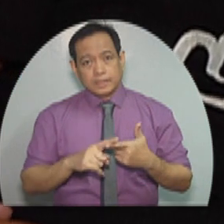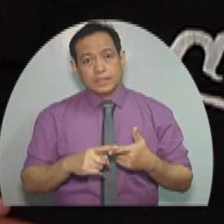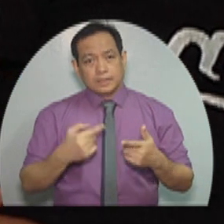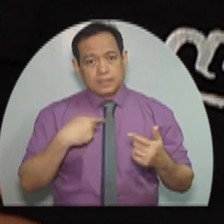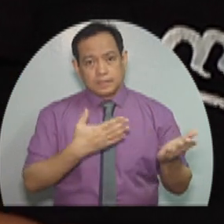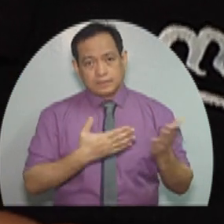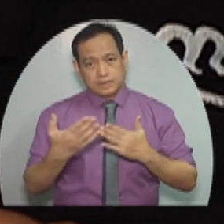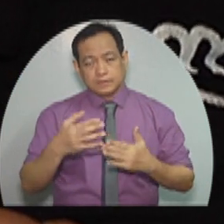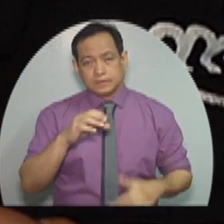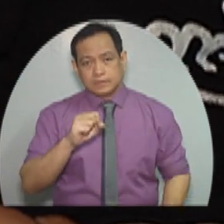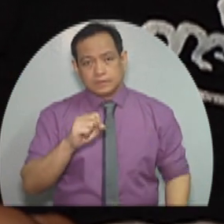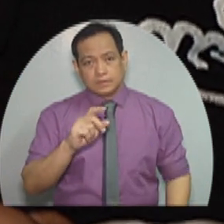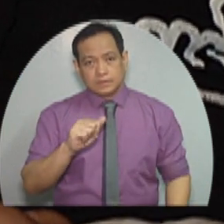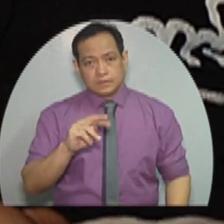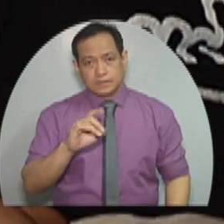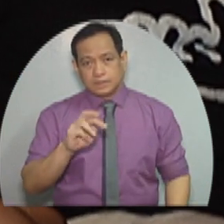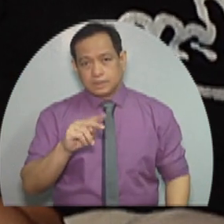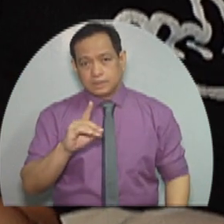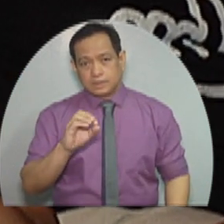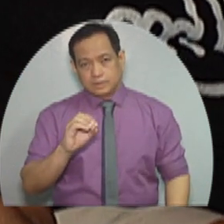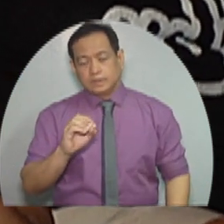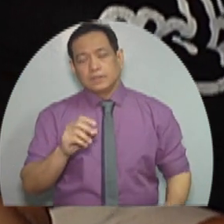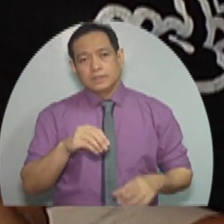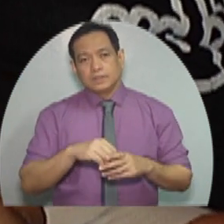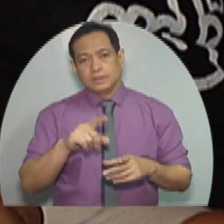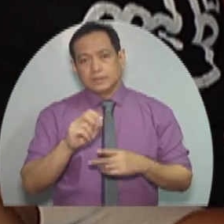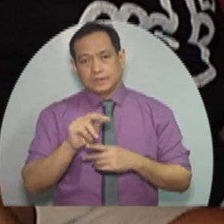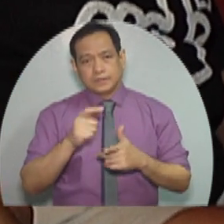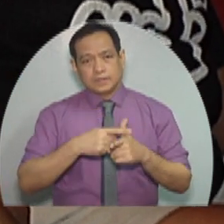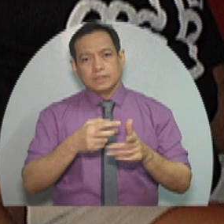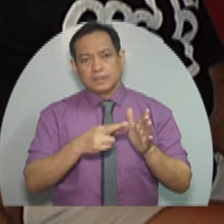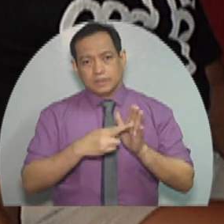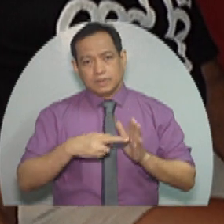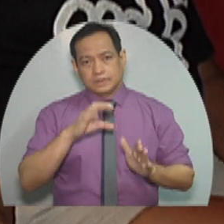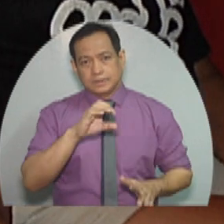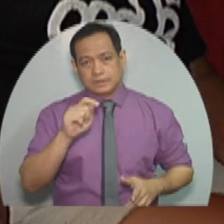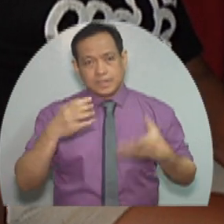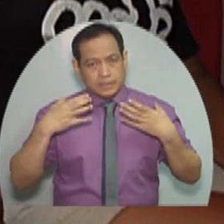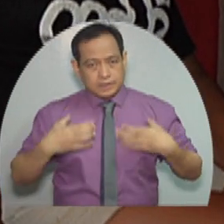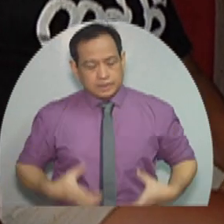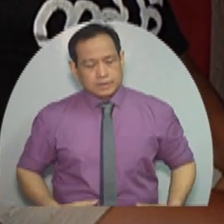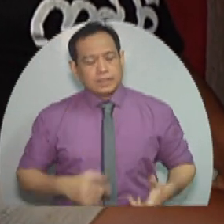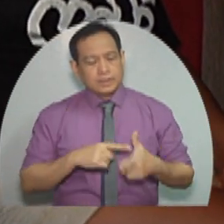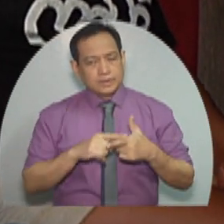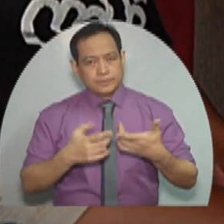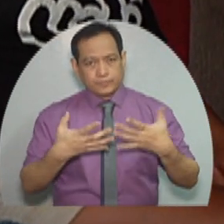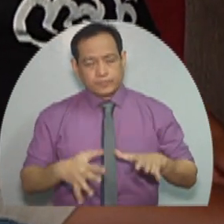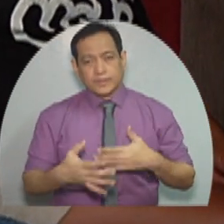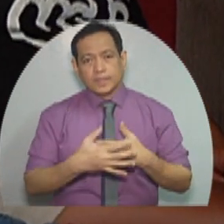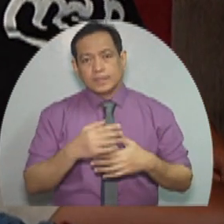ko po muna sa center namin sa Tanay. Tapos binigyan po ako ng request na ipa-CT scan. Pina-CT scan ko po